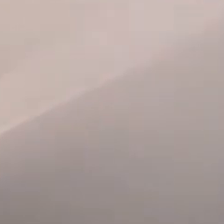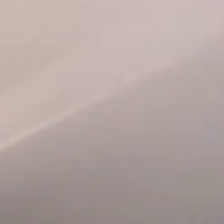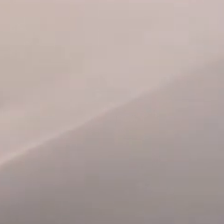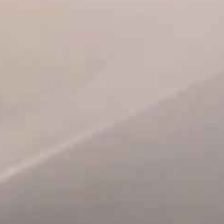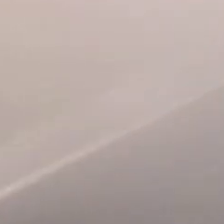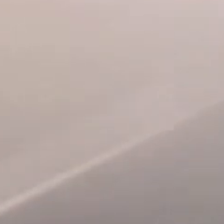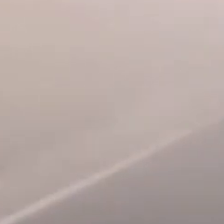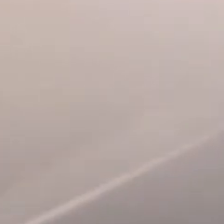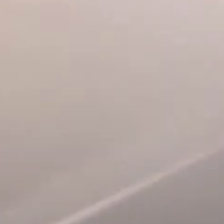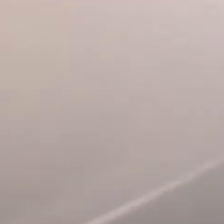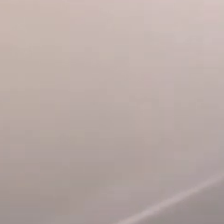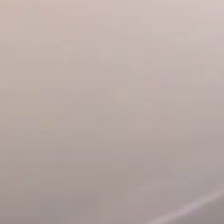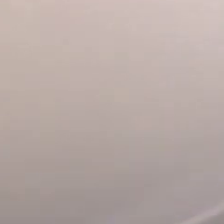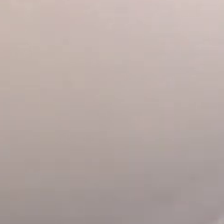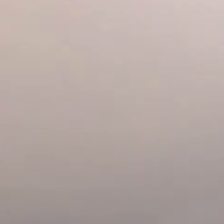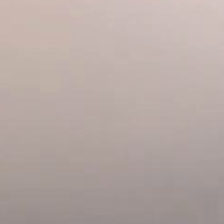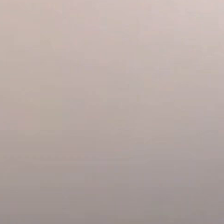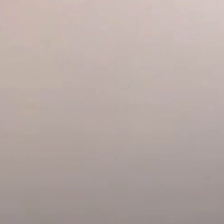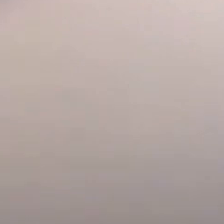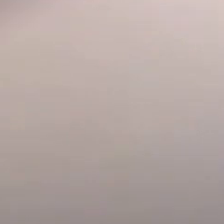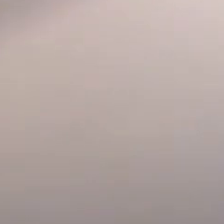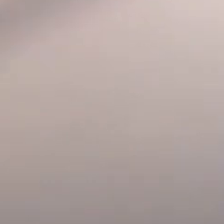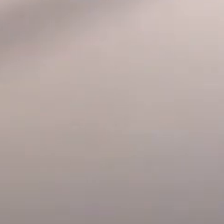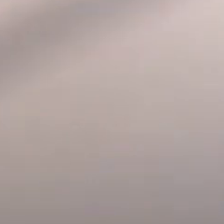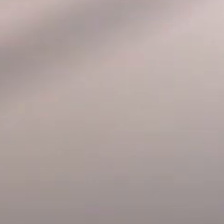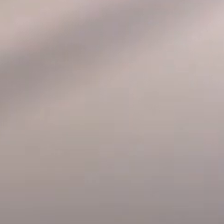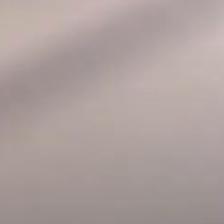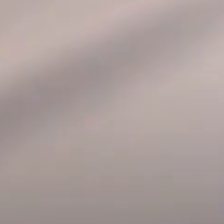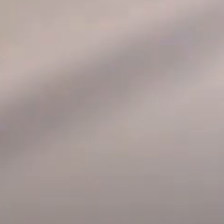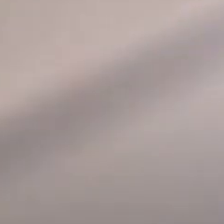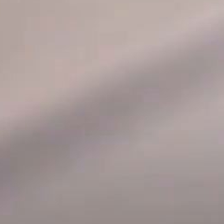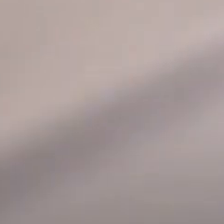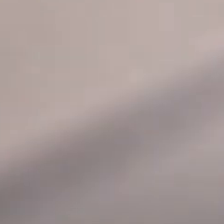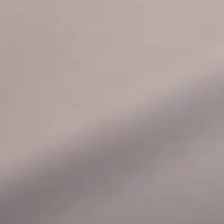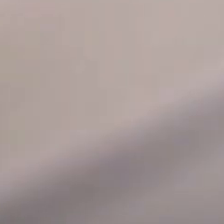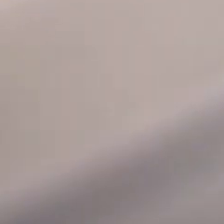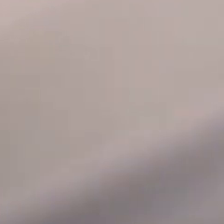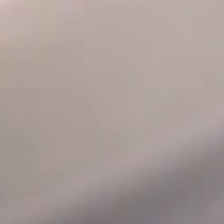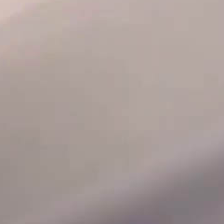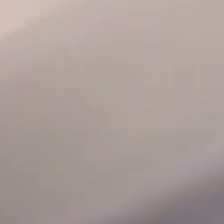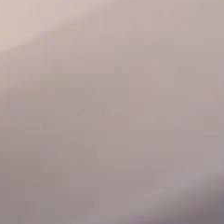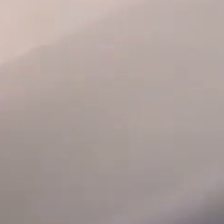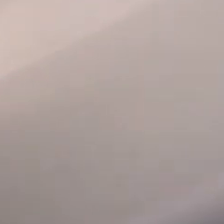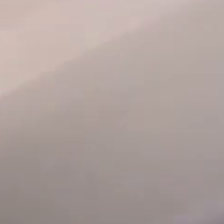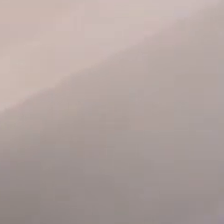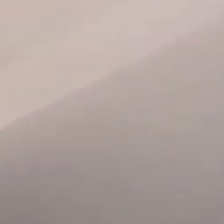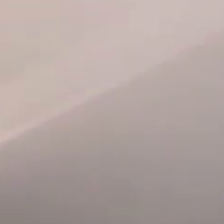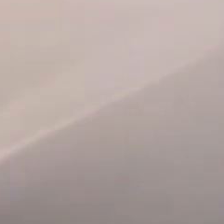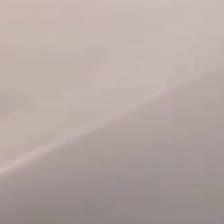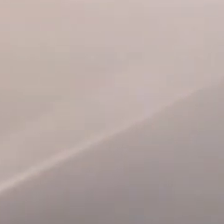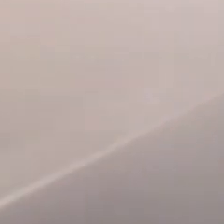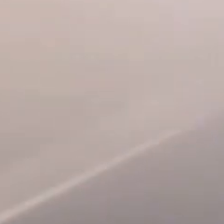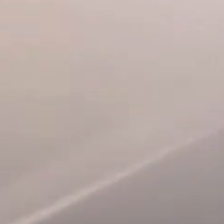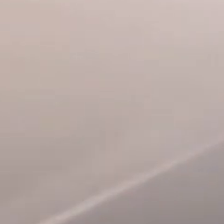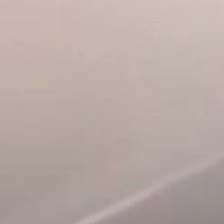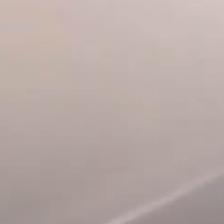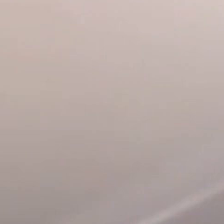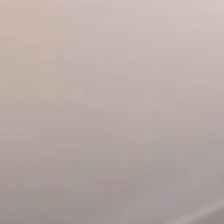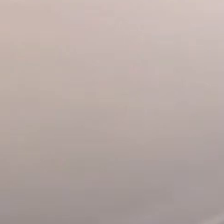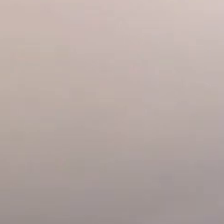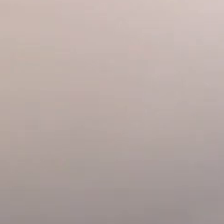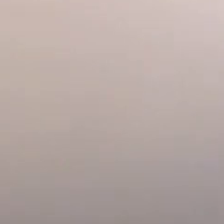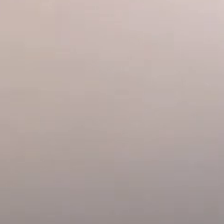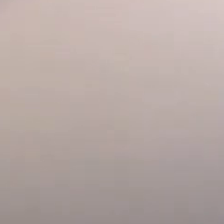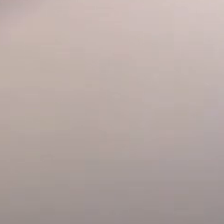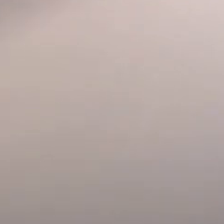balita. Kaya para sa pinakasariwang balita, mag-subscribe kayo sa aming YouTube channel. Para sa mga kapuso abroad, pwede